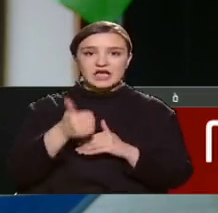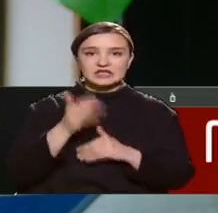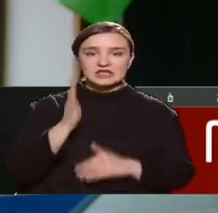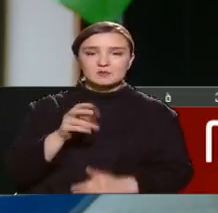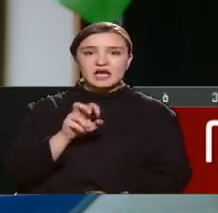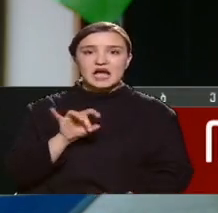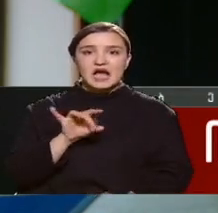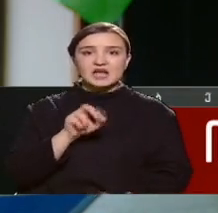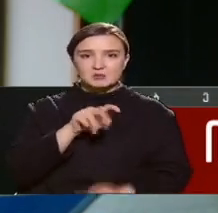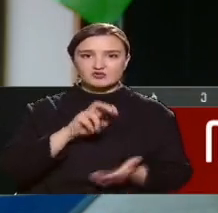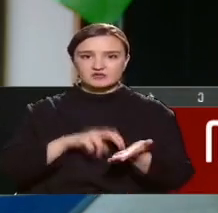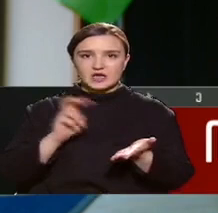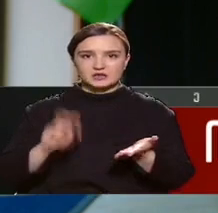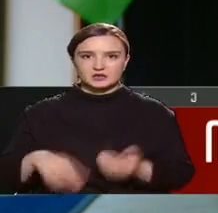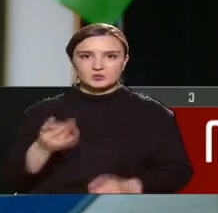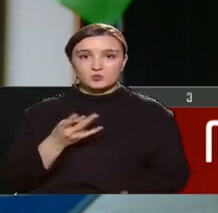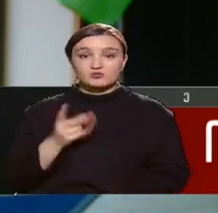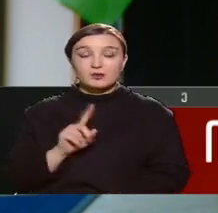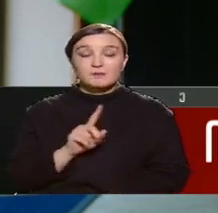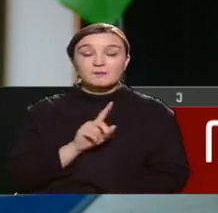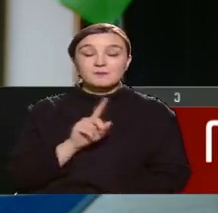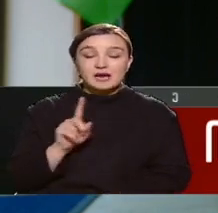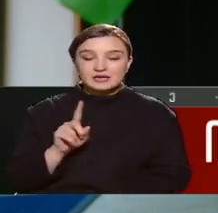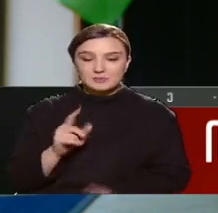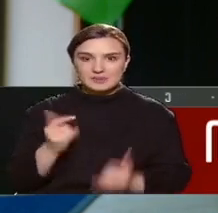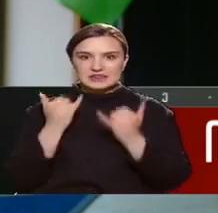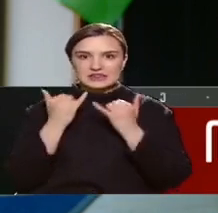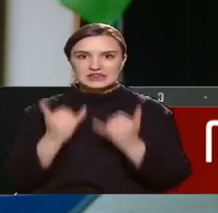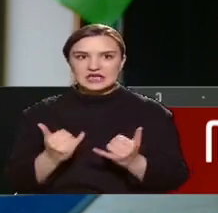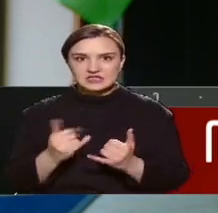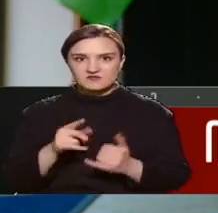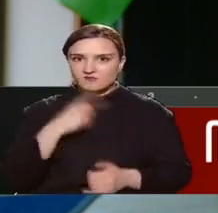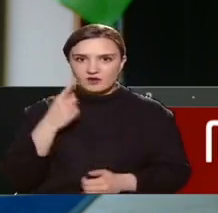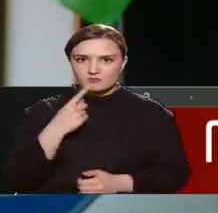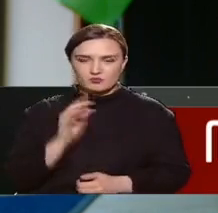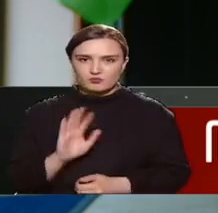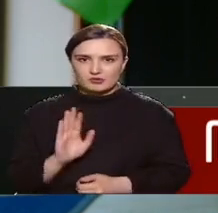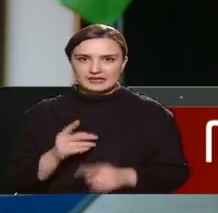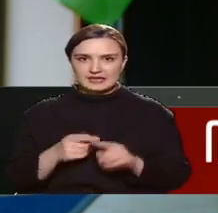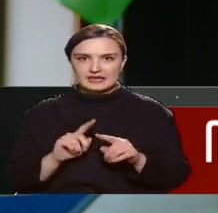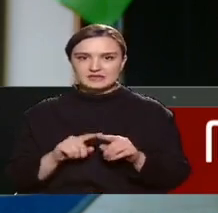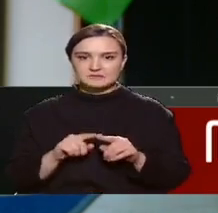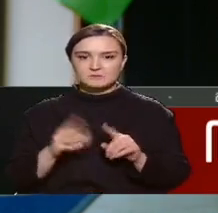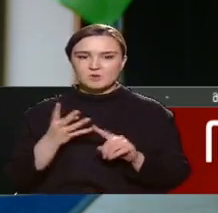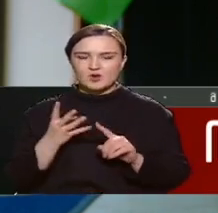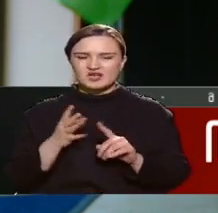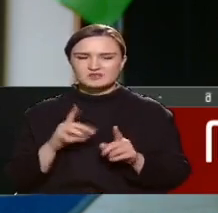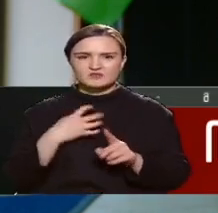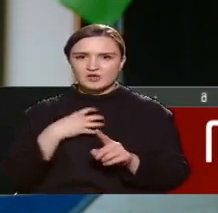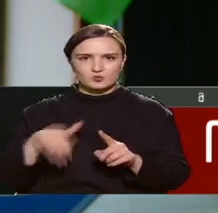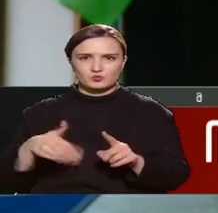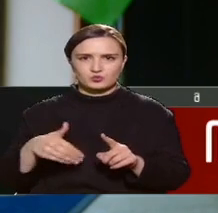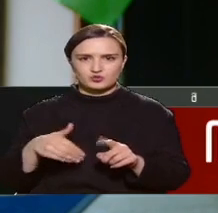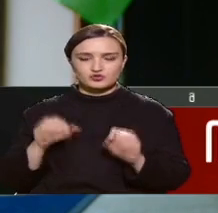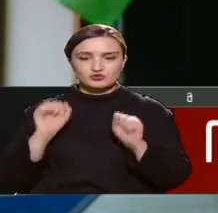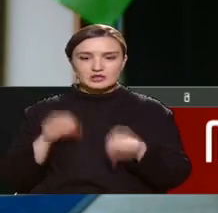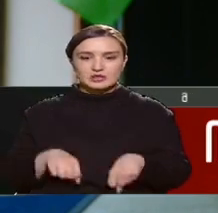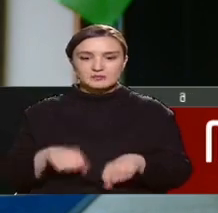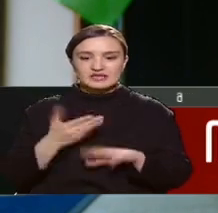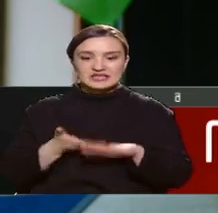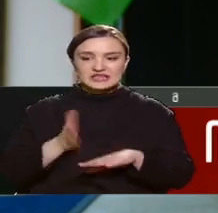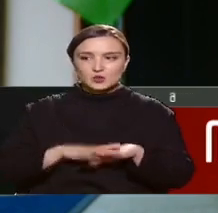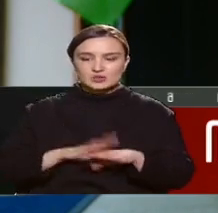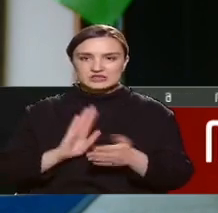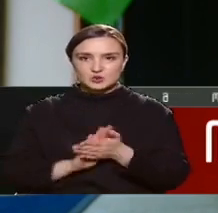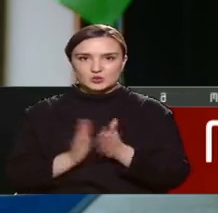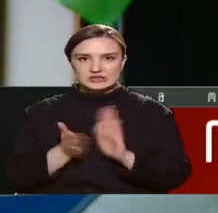Haribașul, Gadat Geba. Magram, nu, Ikla, mai da mai este. Restul mohteba este cu mirot ca ishonia, și leba este criticul situației,